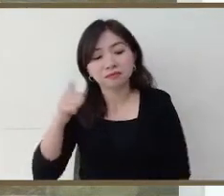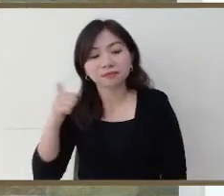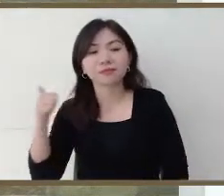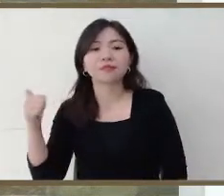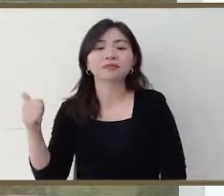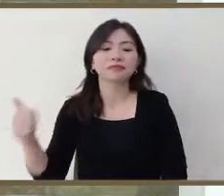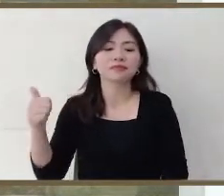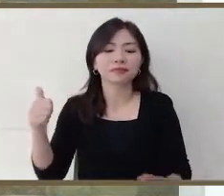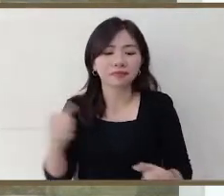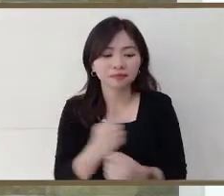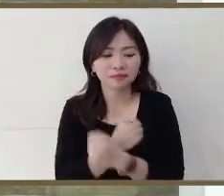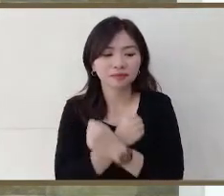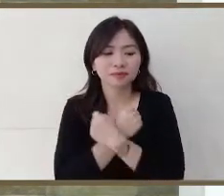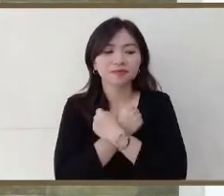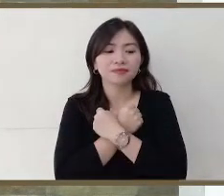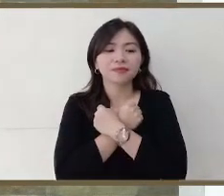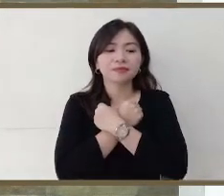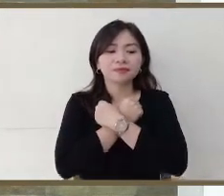na